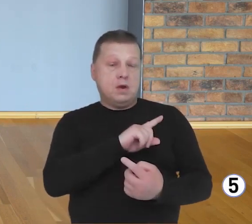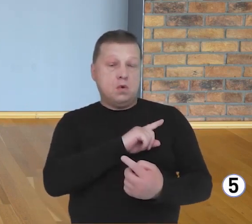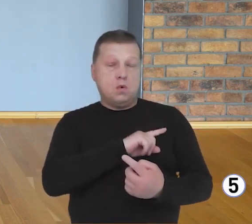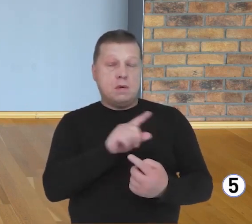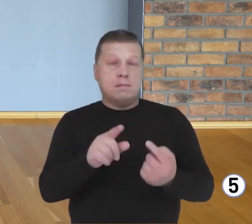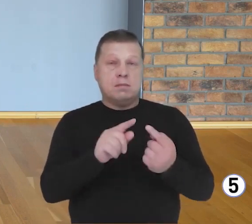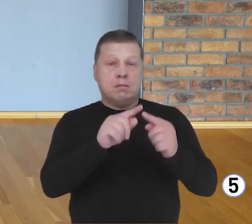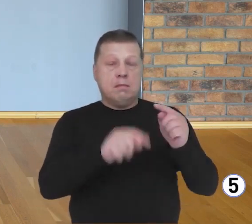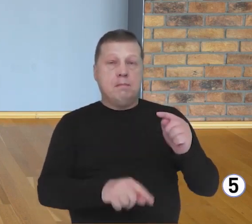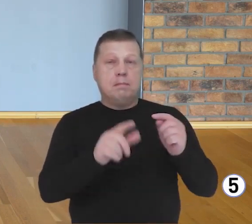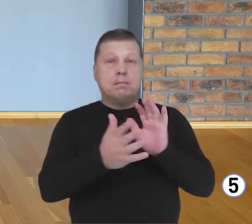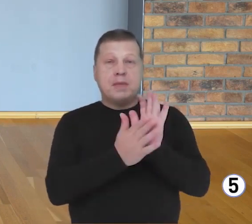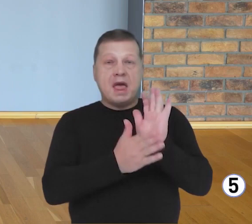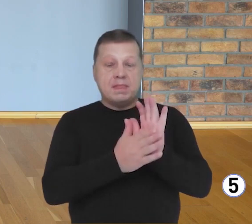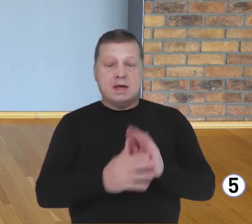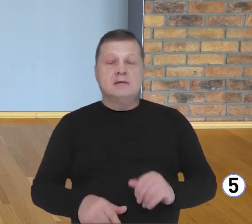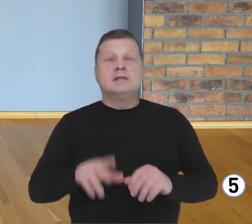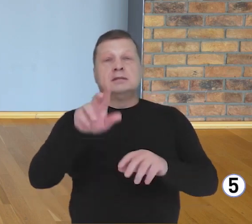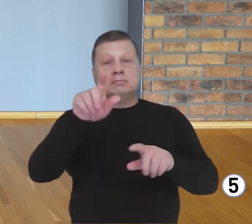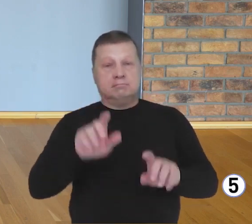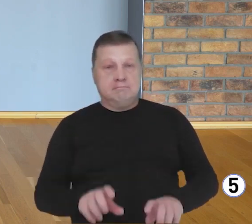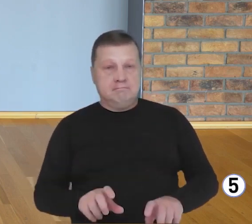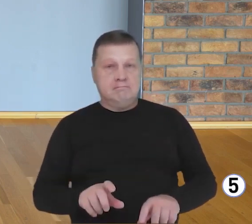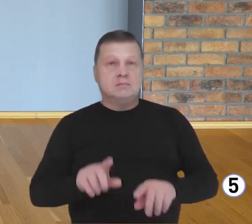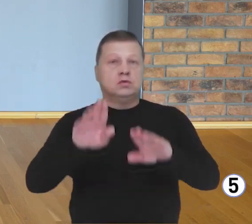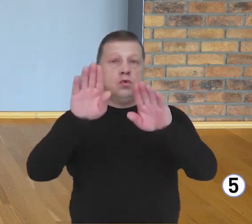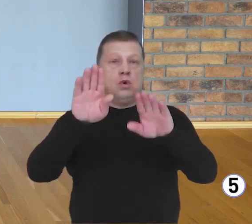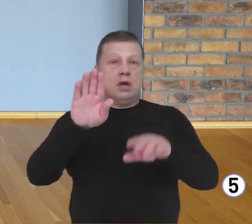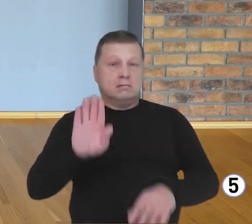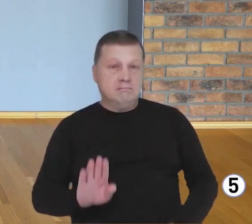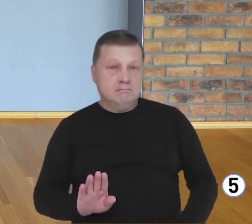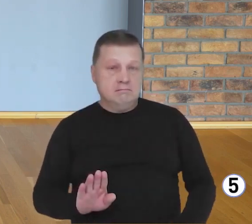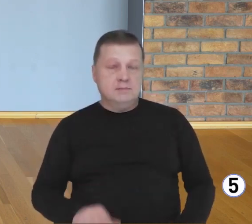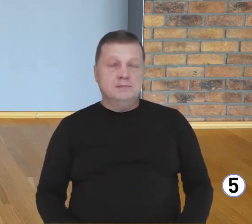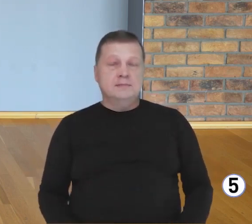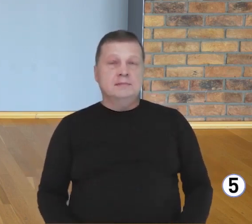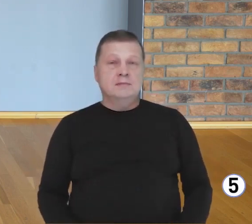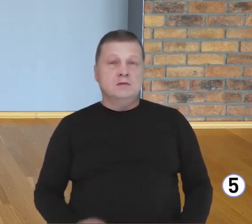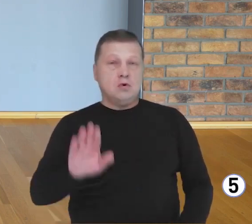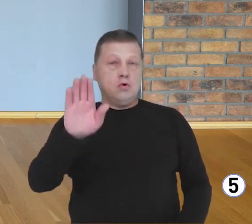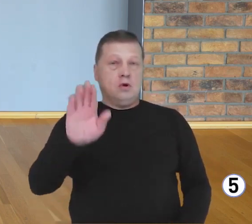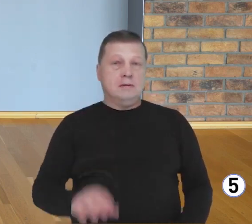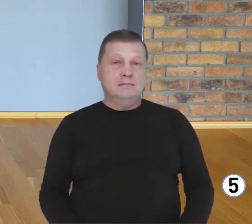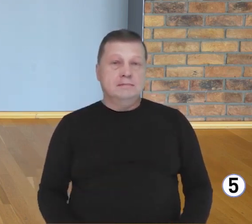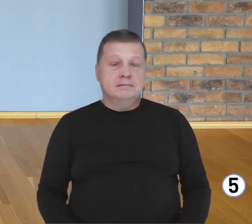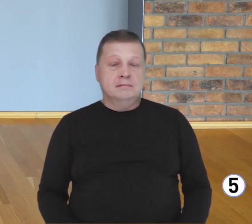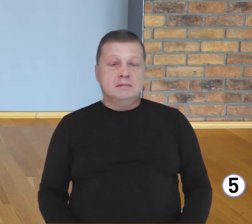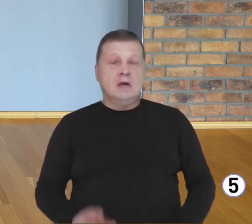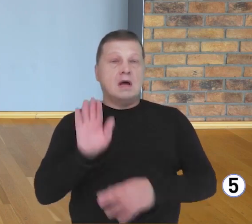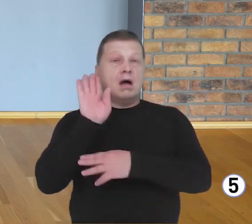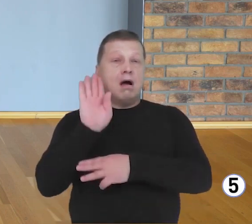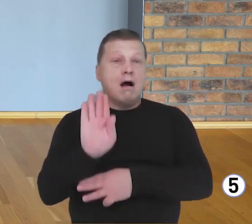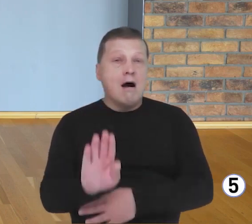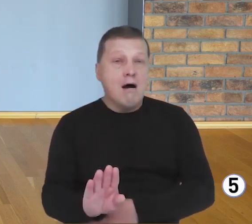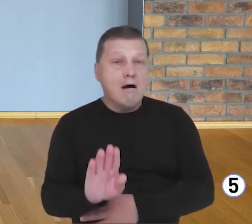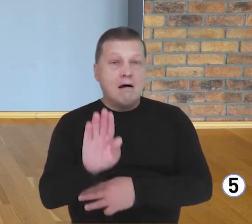na wysokości pięty i schodzę kolanem w dół i w górę. W dół i w